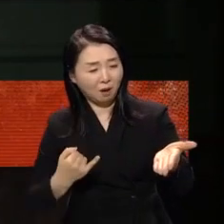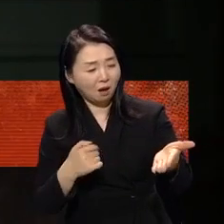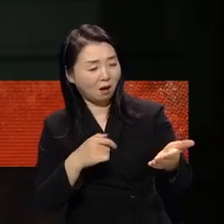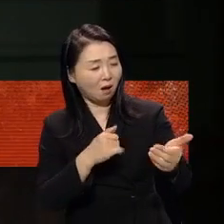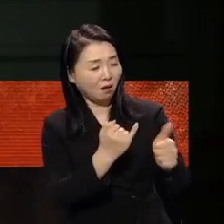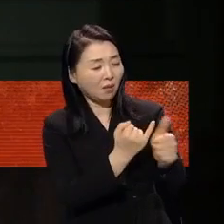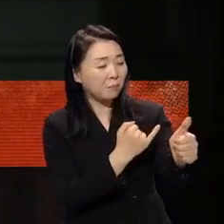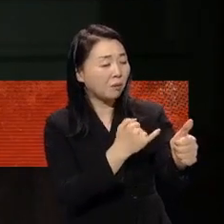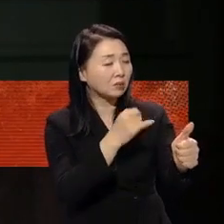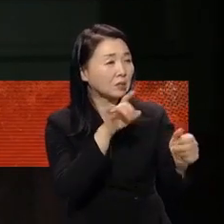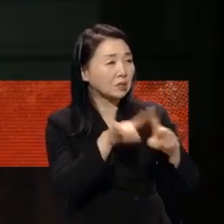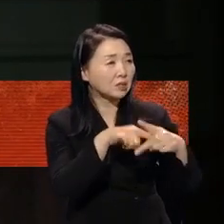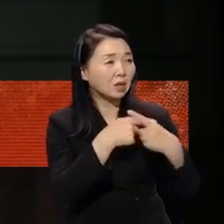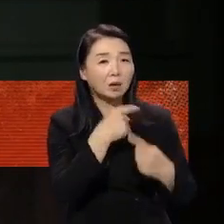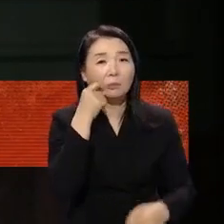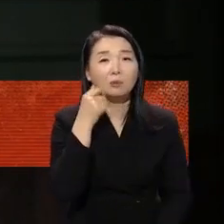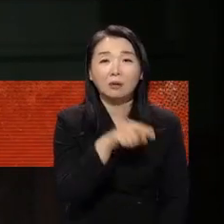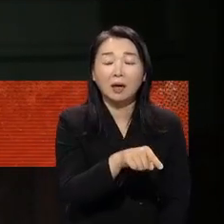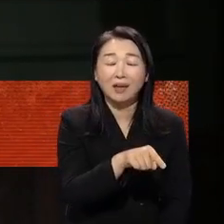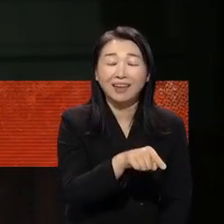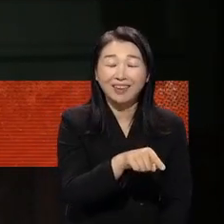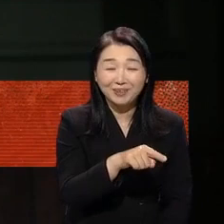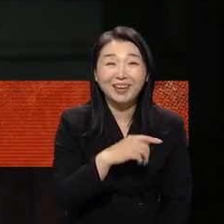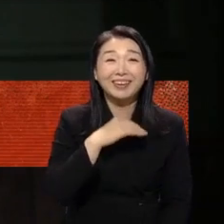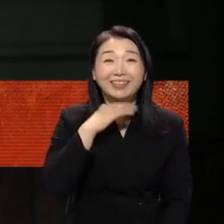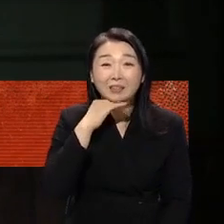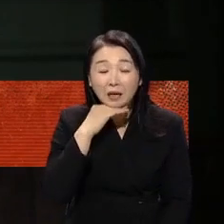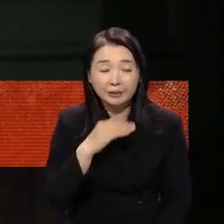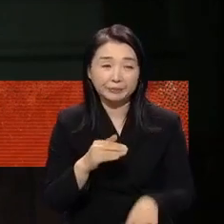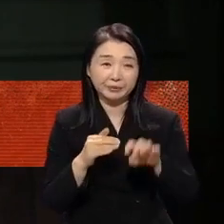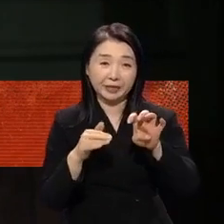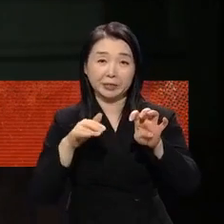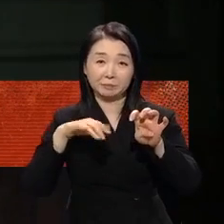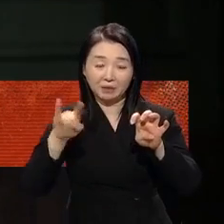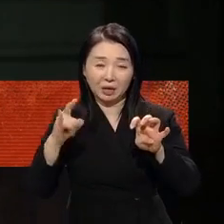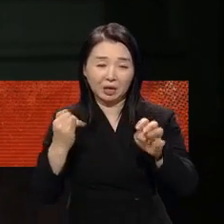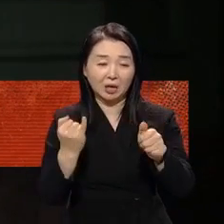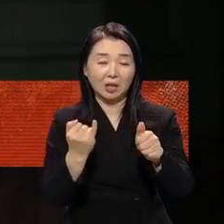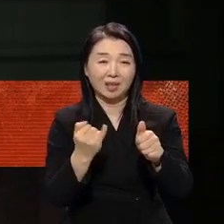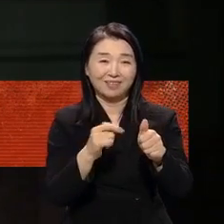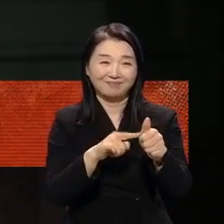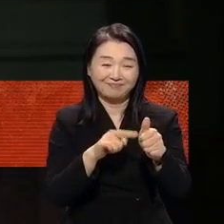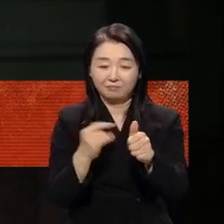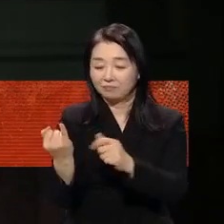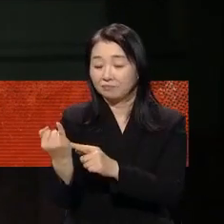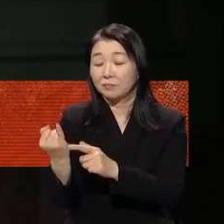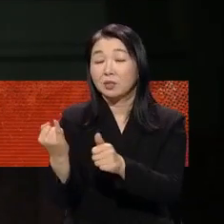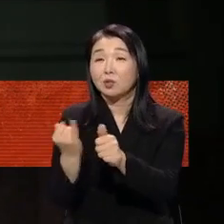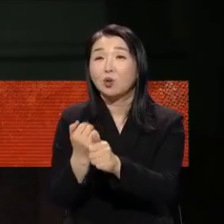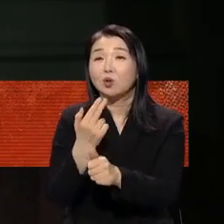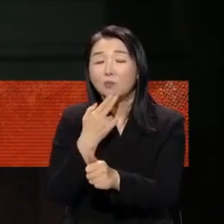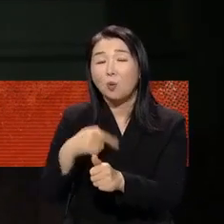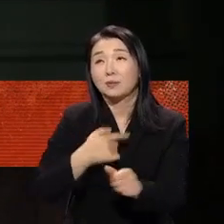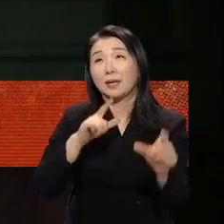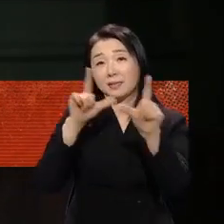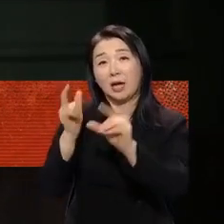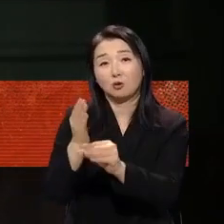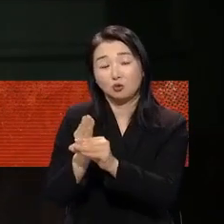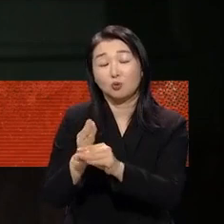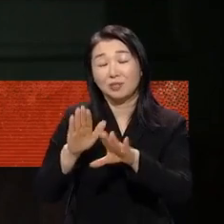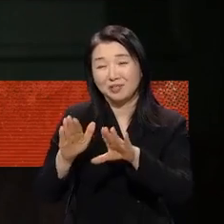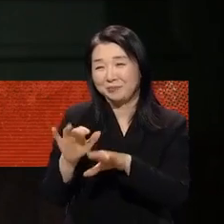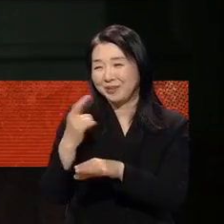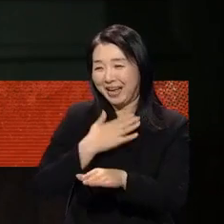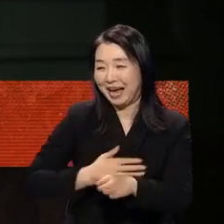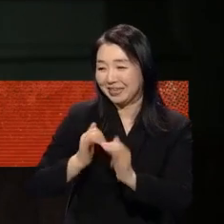일단 사연자 남편은 모두 40대입니다이 사연자는 결혼을 안 하고 혼자 살고 있었는데 몇 년 전에 지인 소개로 지금의 남편을